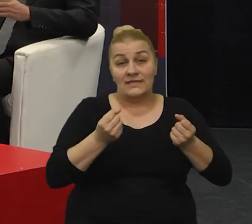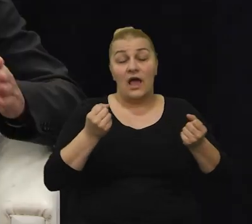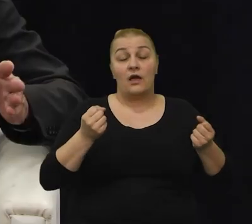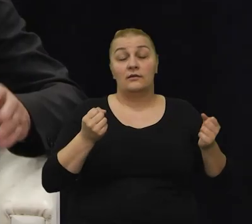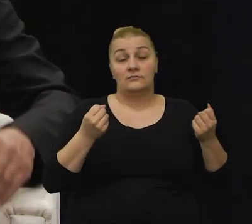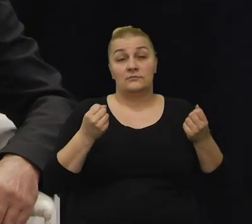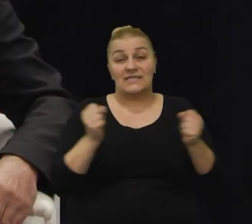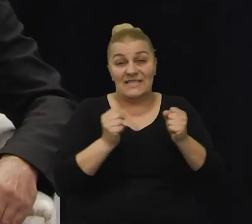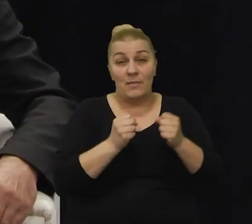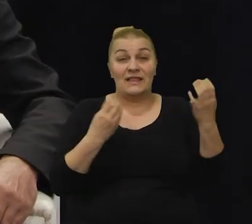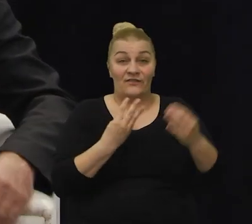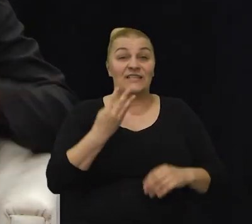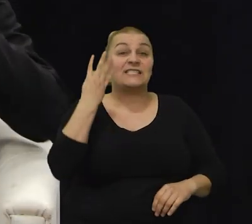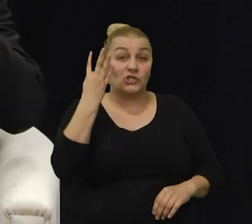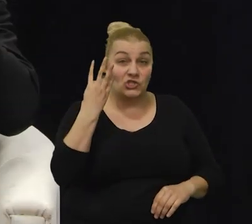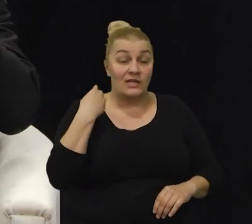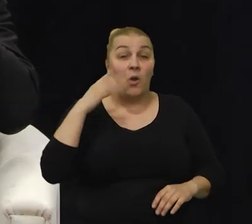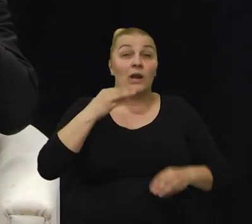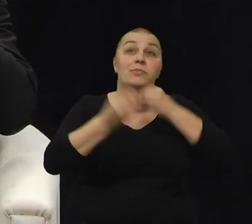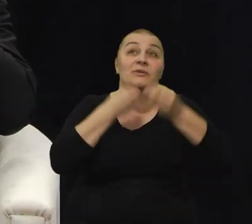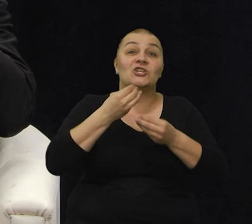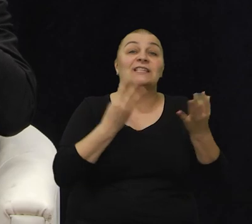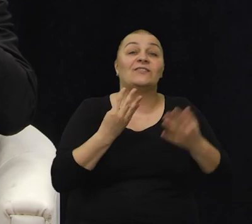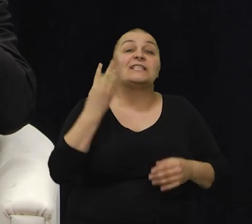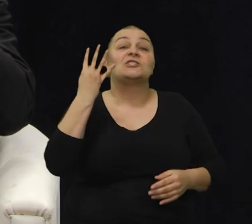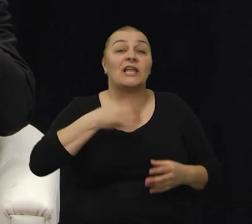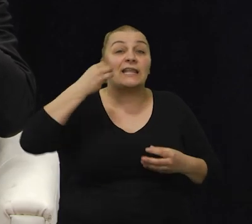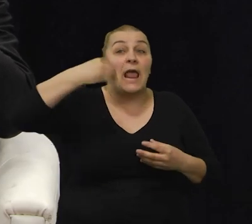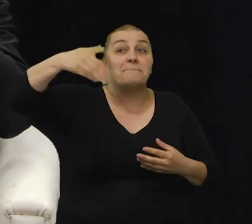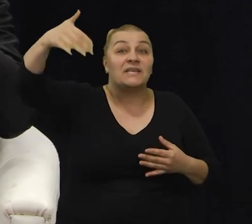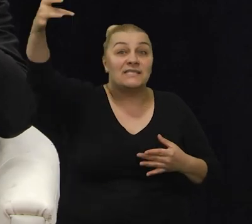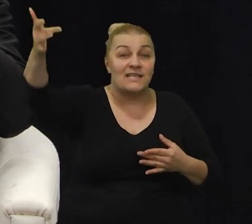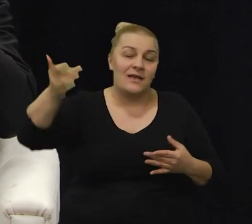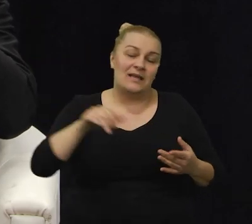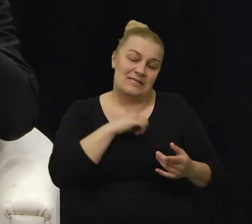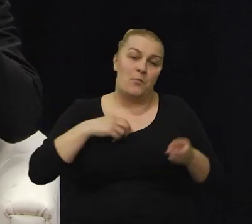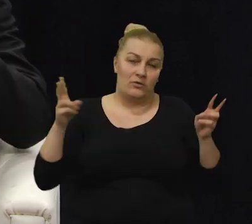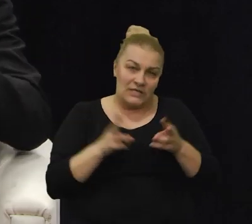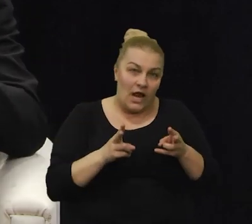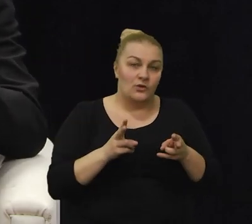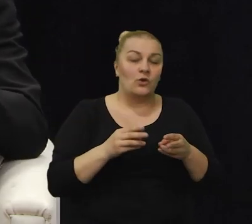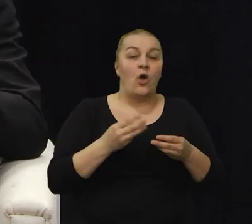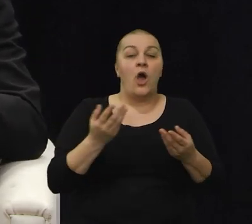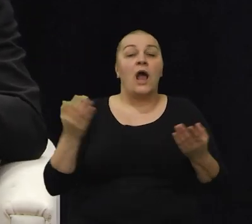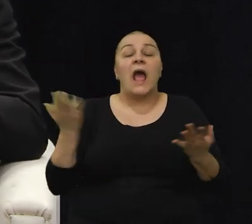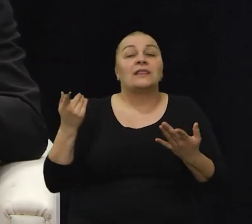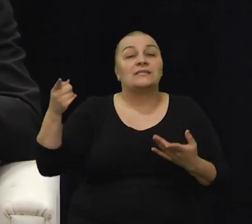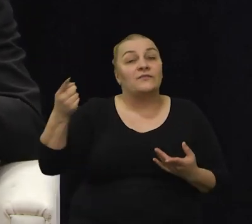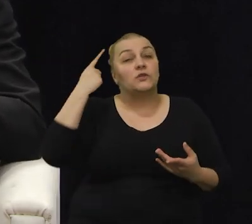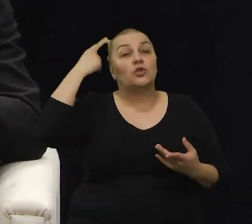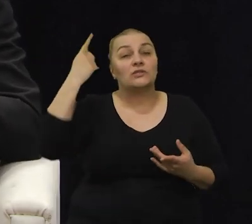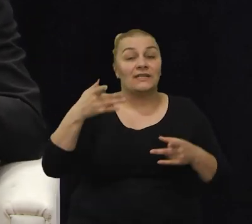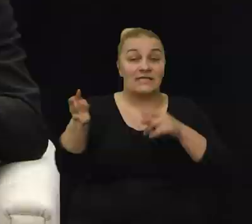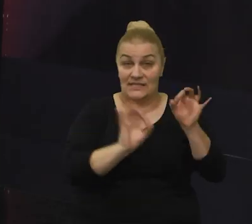pričati, 94 emisije, ajmo samo sjetiti se kako je to bilo na početku. Kad ste vi doznali da se sprema